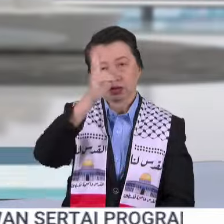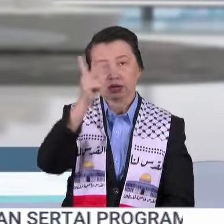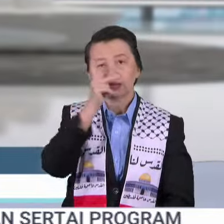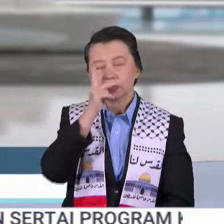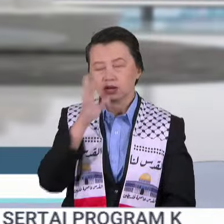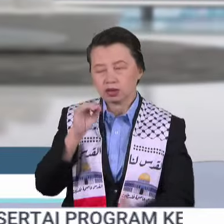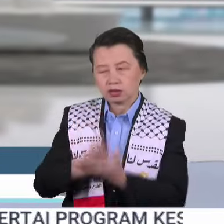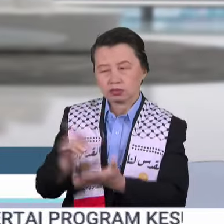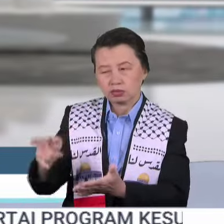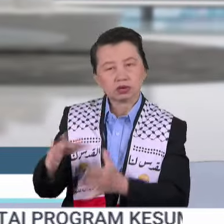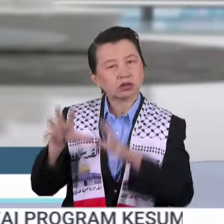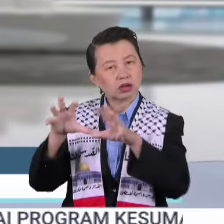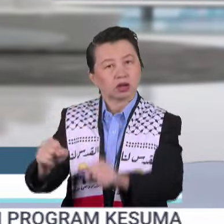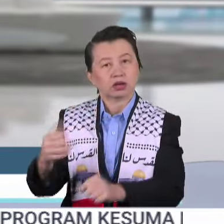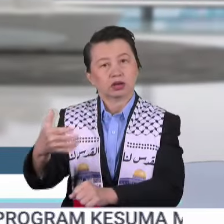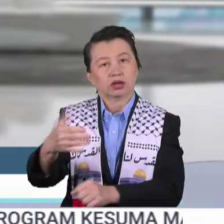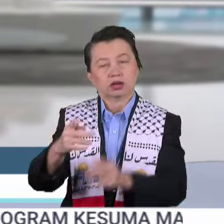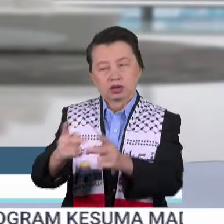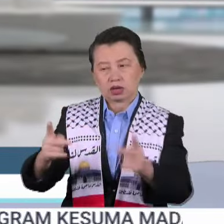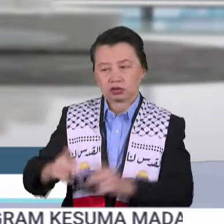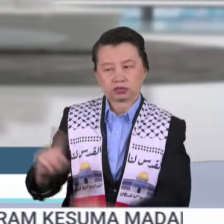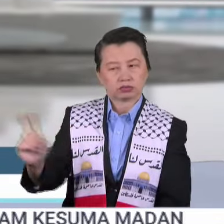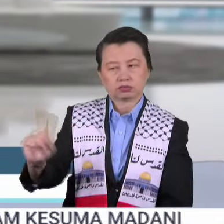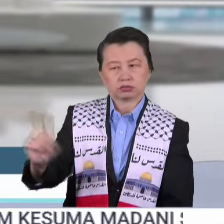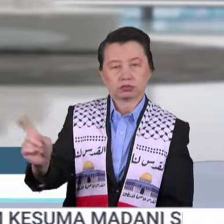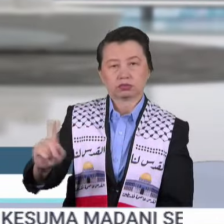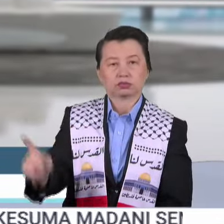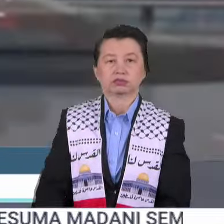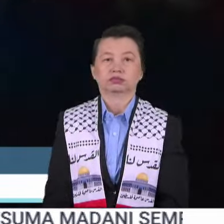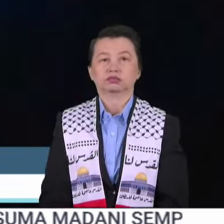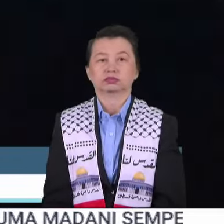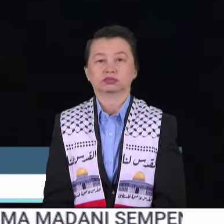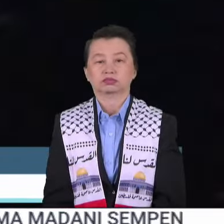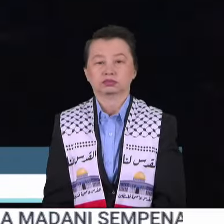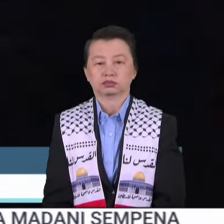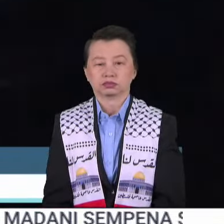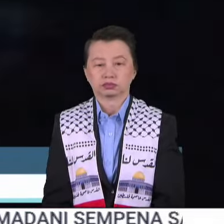menjalankan aktiviti menangkap ikan di kawasan yang tidak dibenarkan.